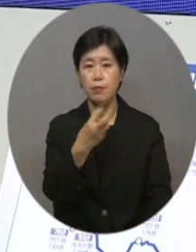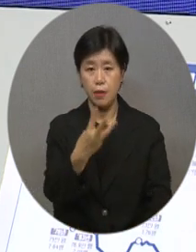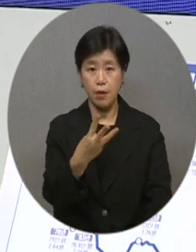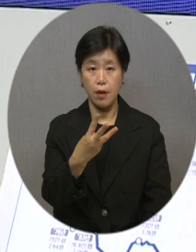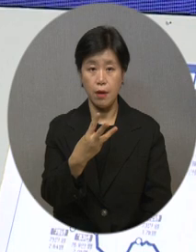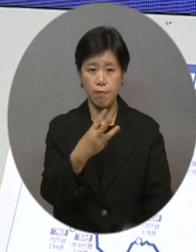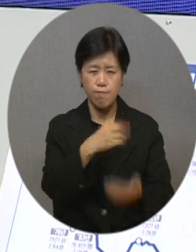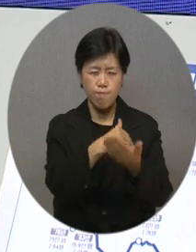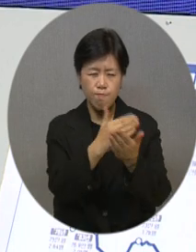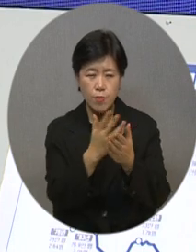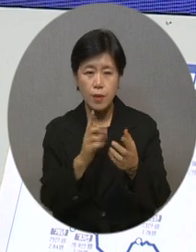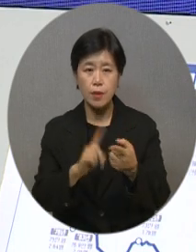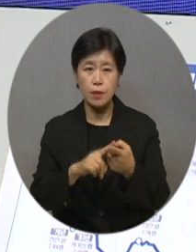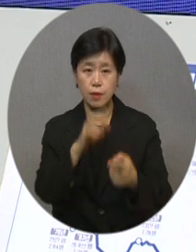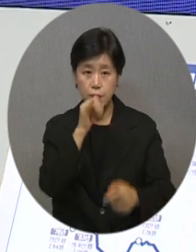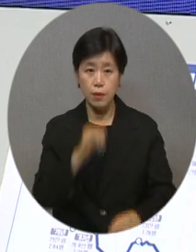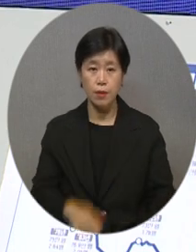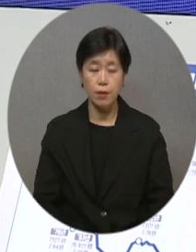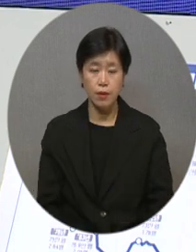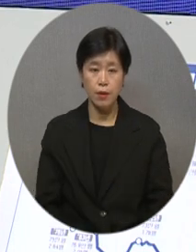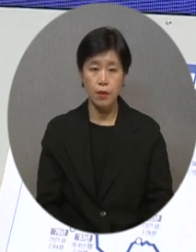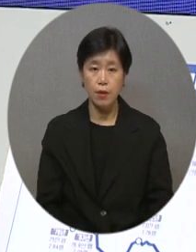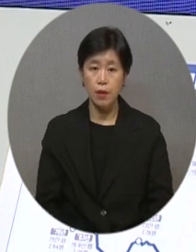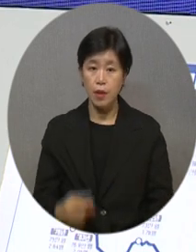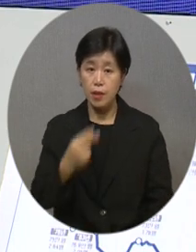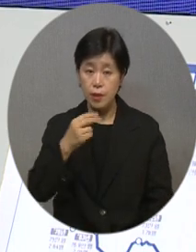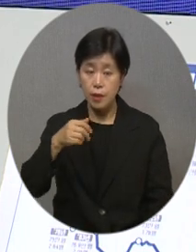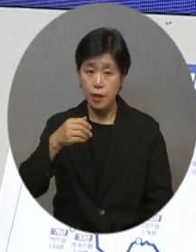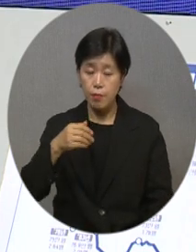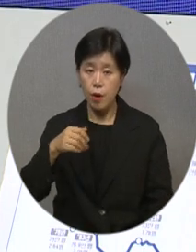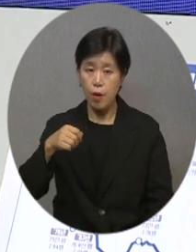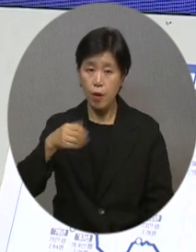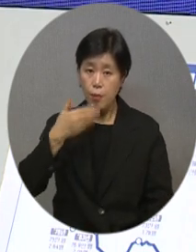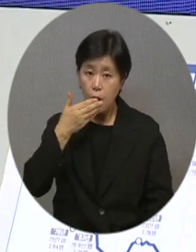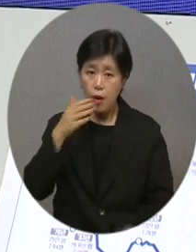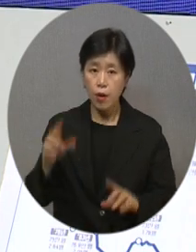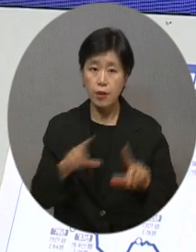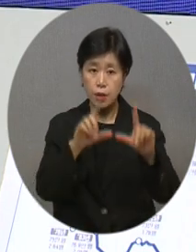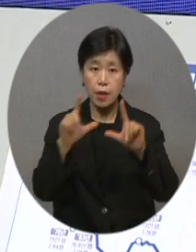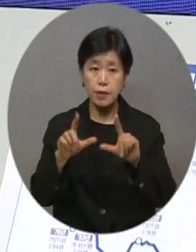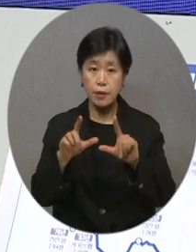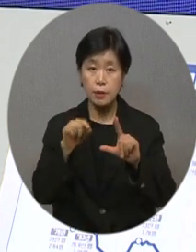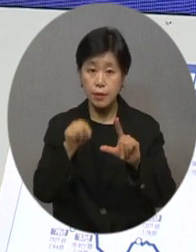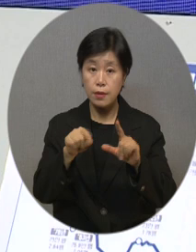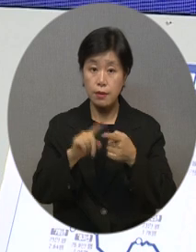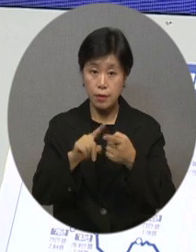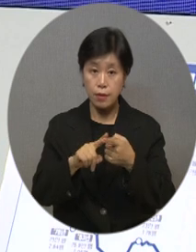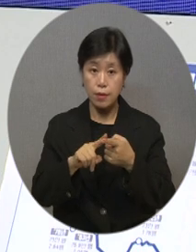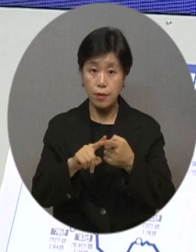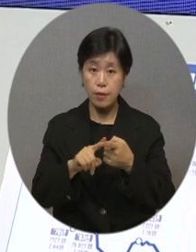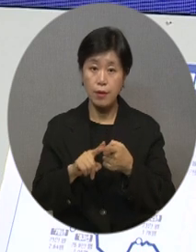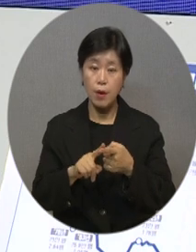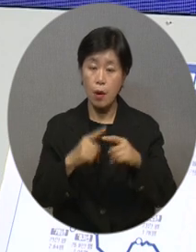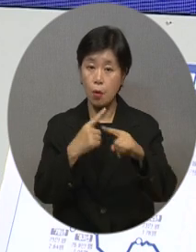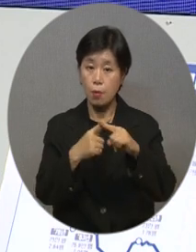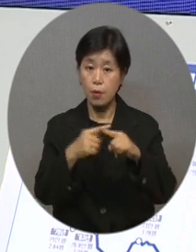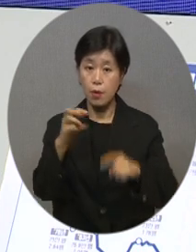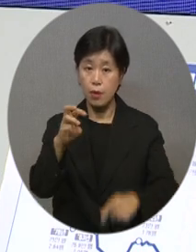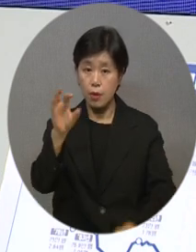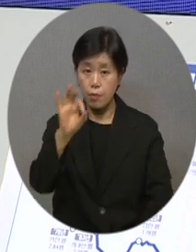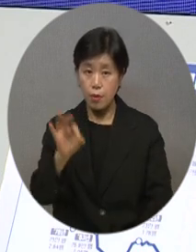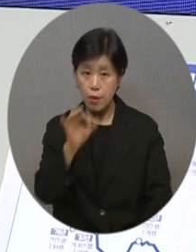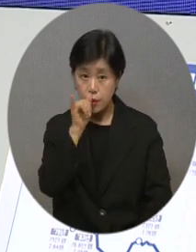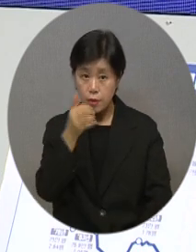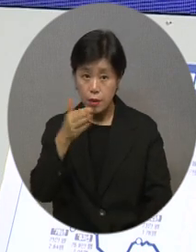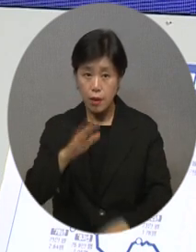그런데 우리 생계급여 같은 경우도 지금은 30%를 곱해서 해주게 돼 있는데 이건 그 내년도에